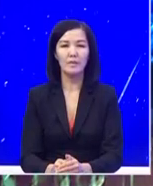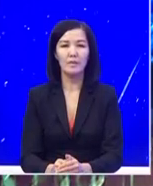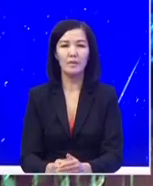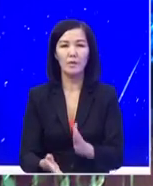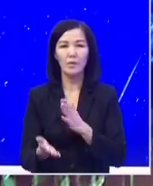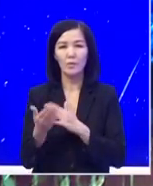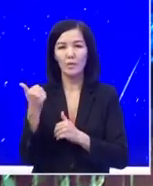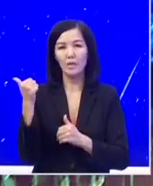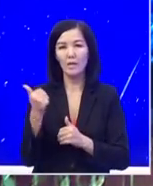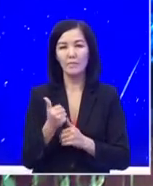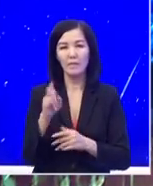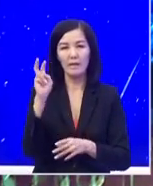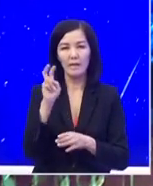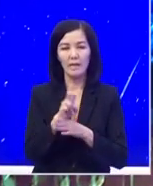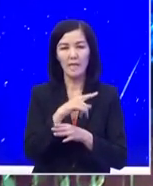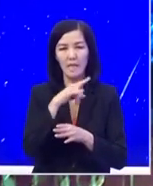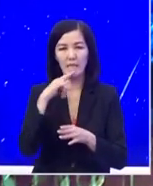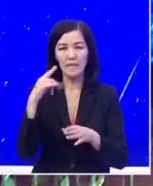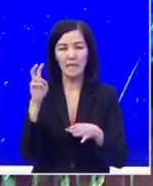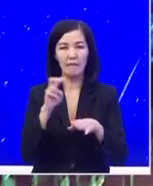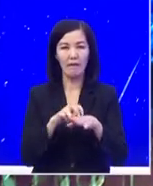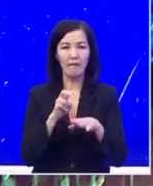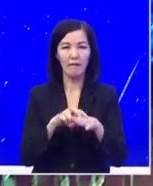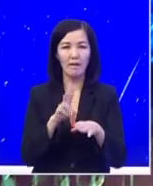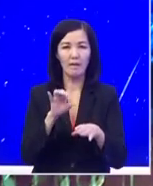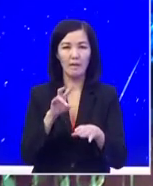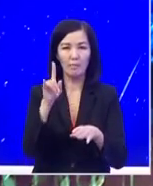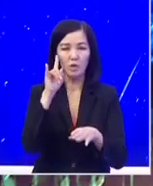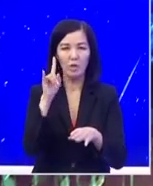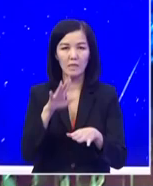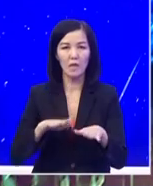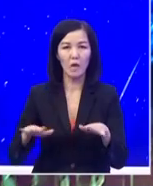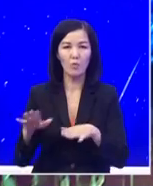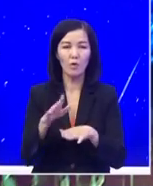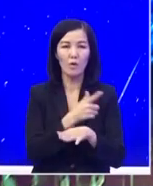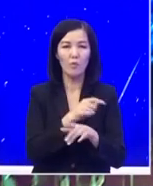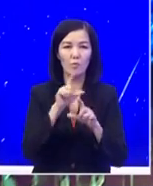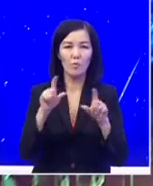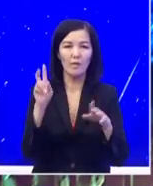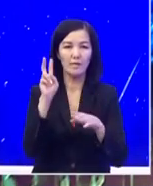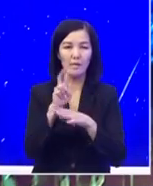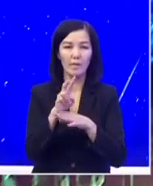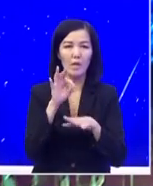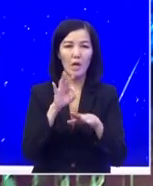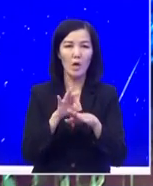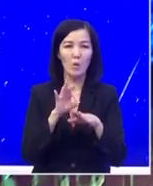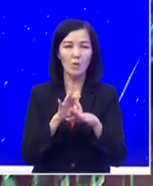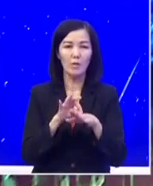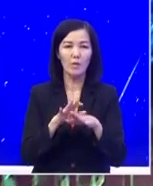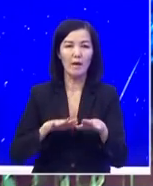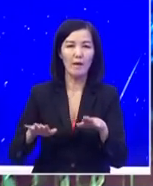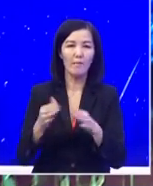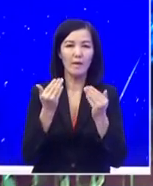Күні кеше облысқа келген ресейлік дәрігерлер Еңбекші Қазақ ауданының ауруханасында да болды. Індеттің алғашқы ошағы табылған